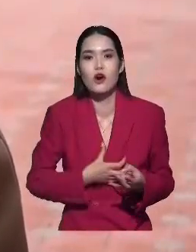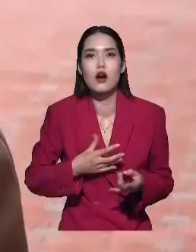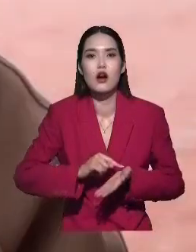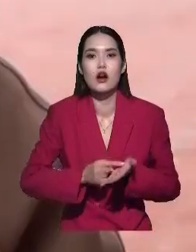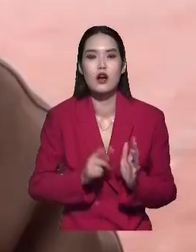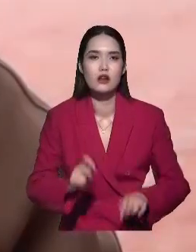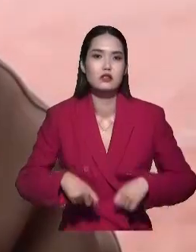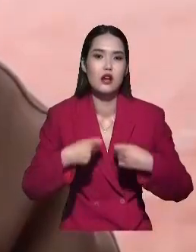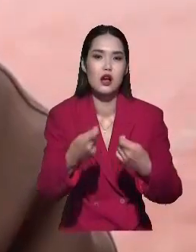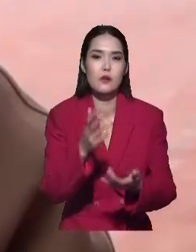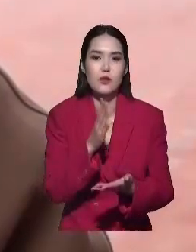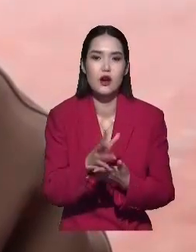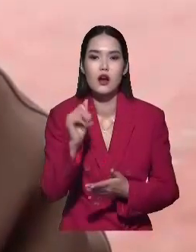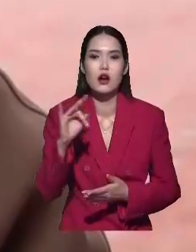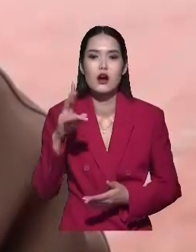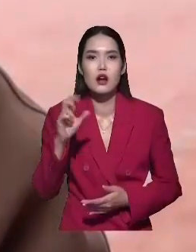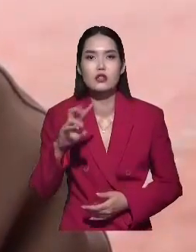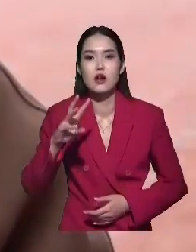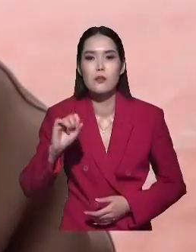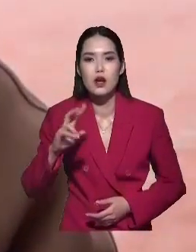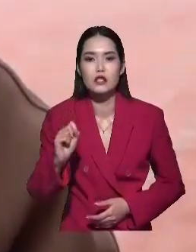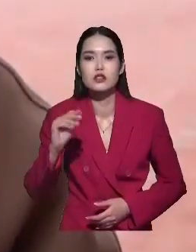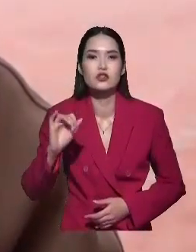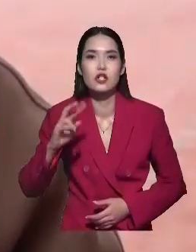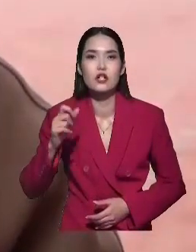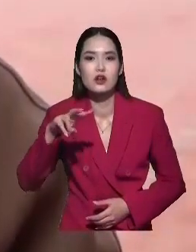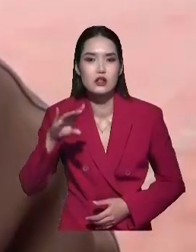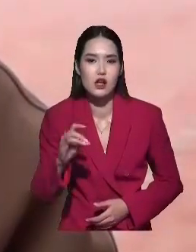жіберіп жатыр. Арқалықта Амангелді ауданы және Жангелдин ауданындағы